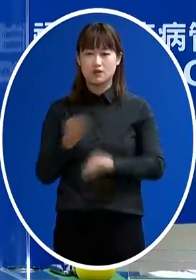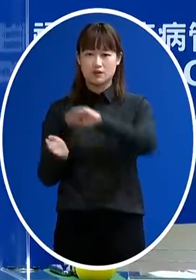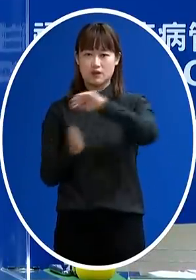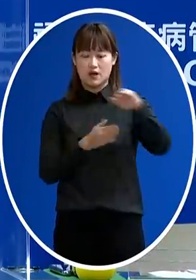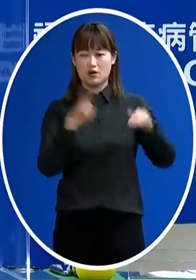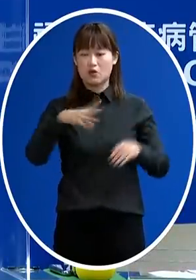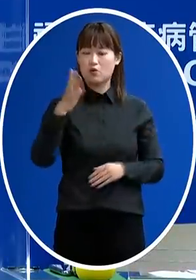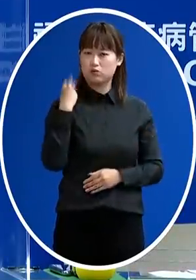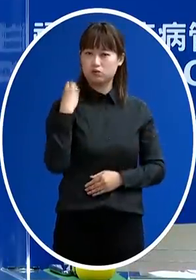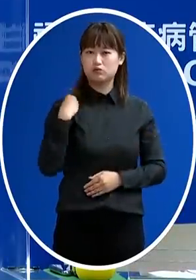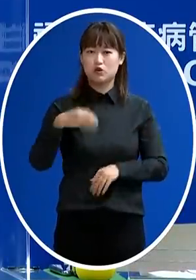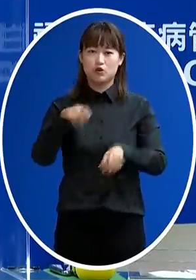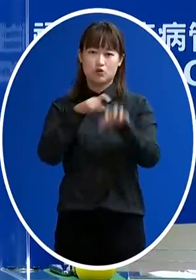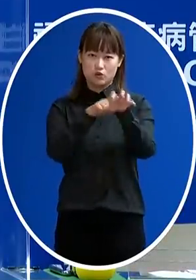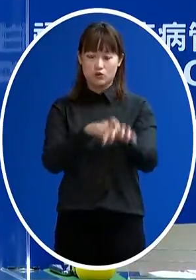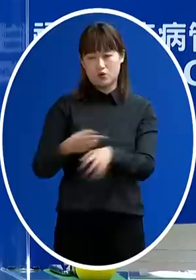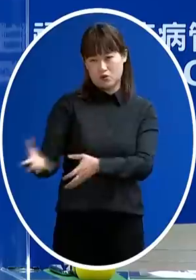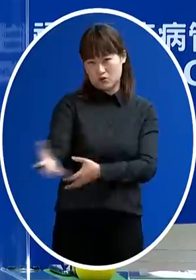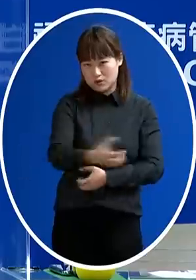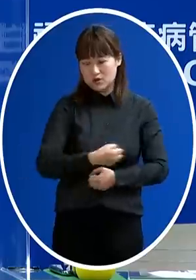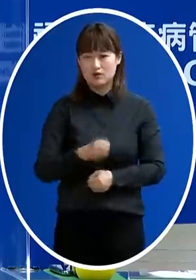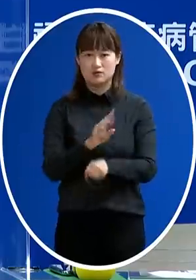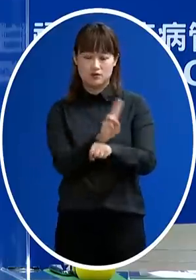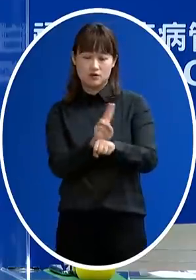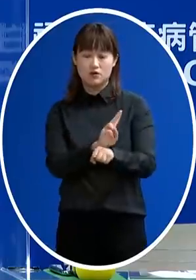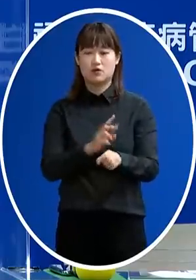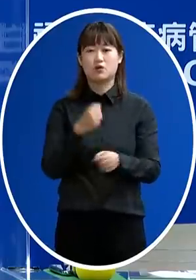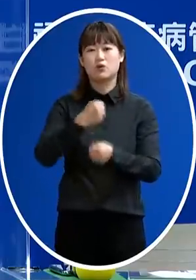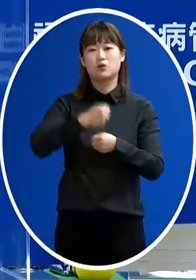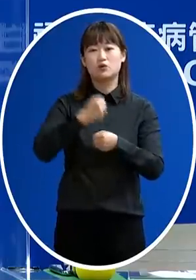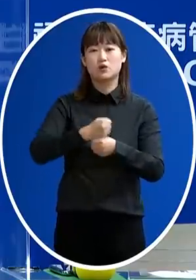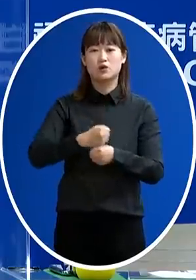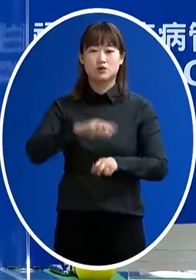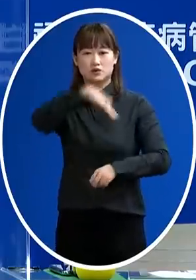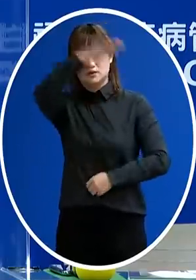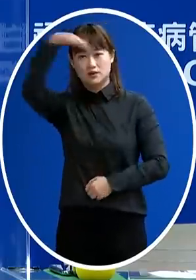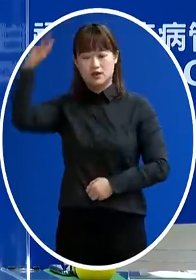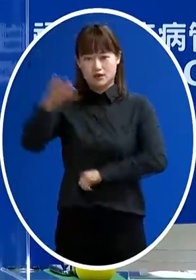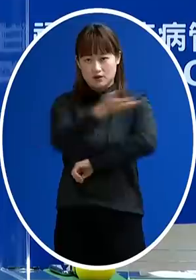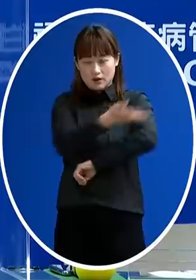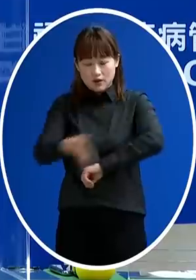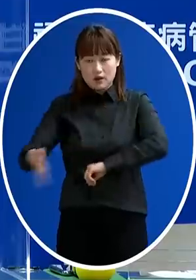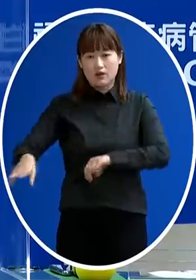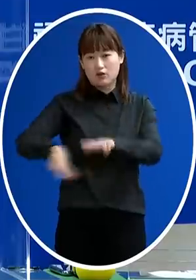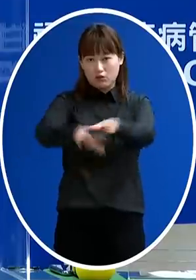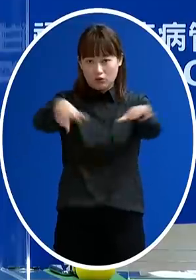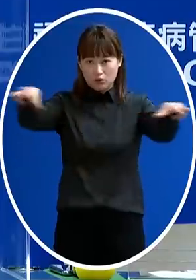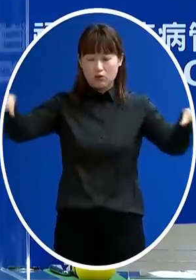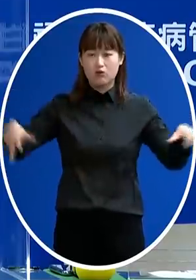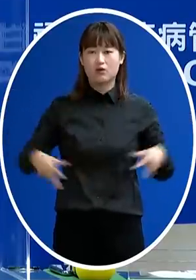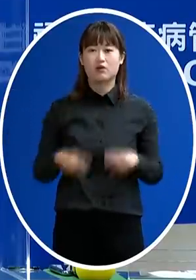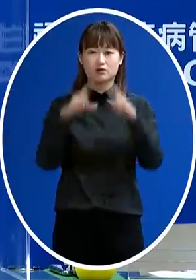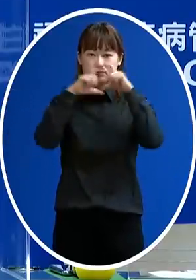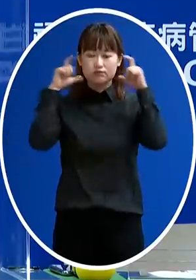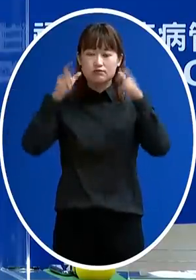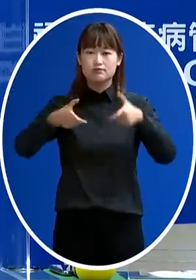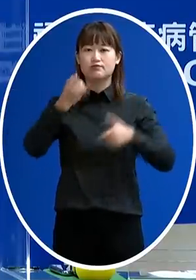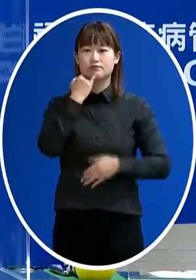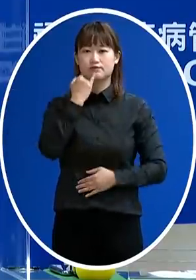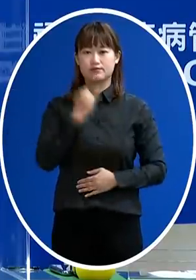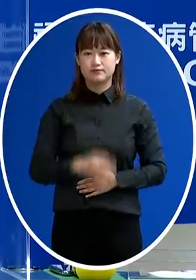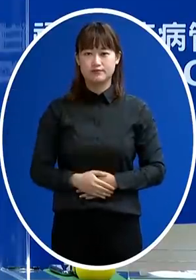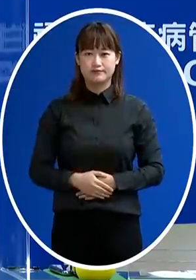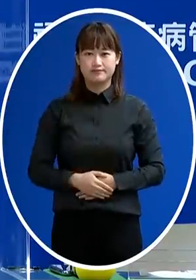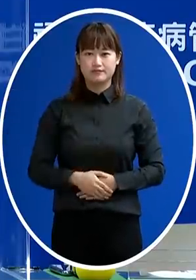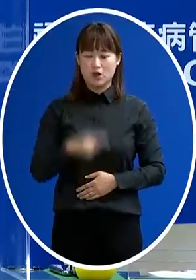渔牧工作者空旷处，那四于山林海滨的活动。那这里面当然都是还是强